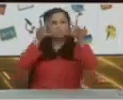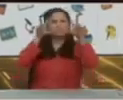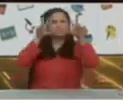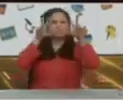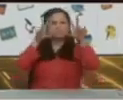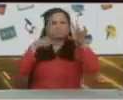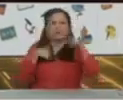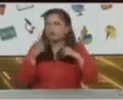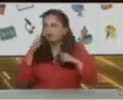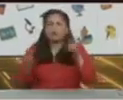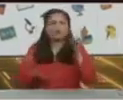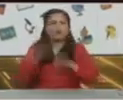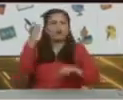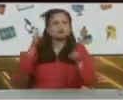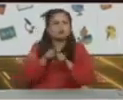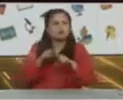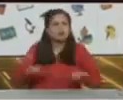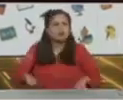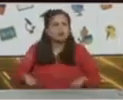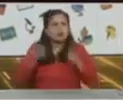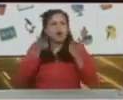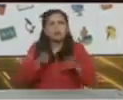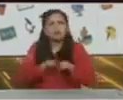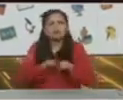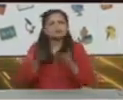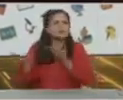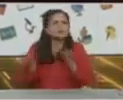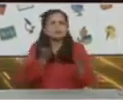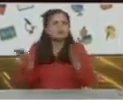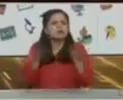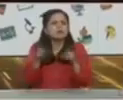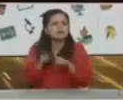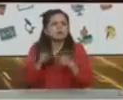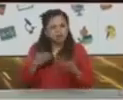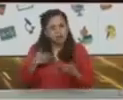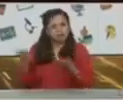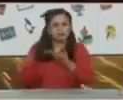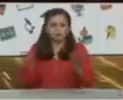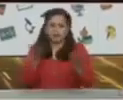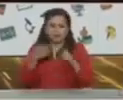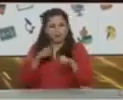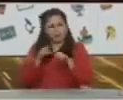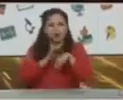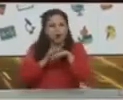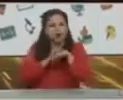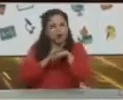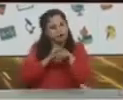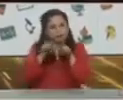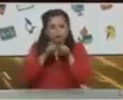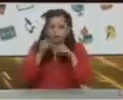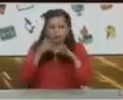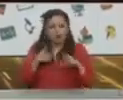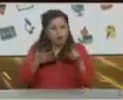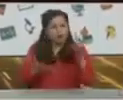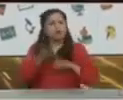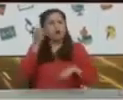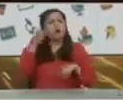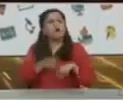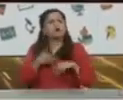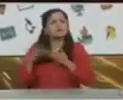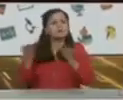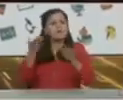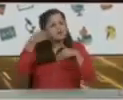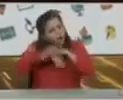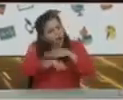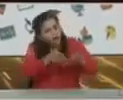और पाया कि जीवन सेवा है। मैंने सेवा की और पाया कि सेवा में ही आनंद